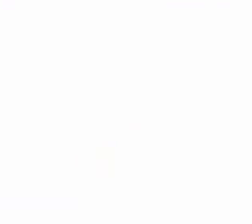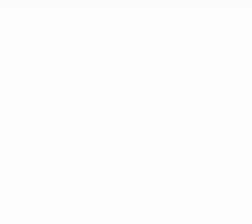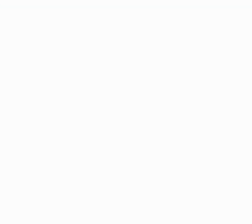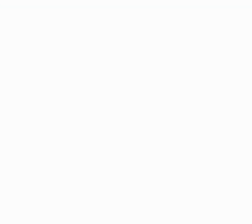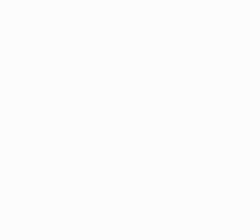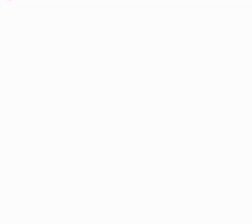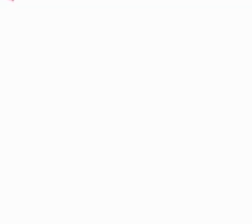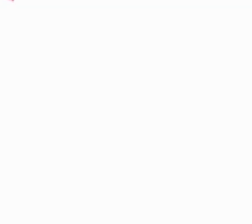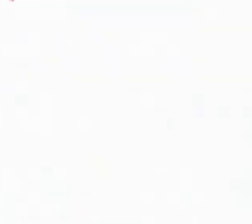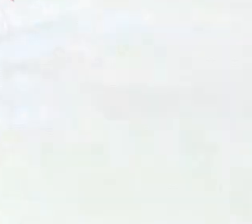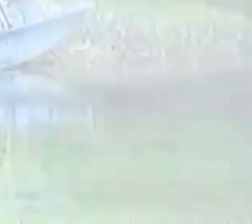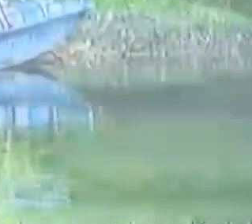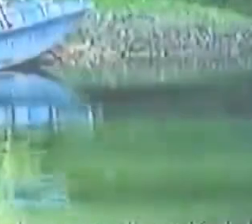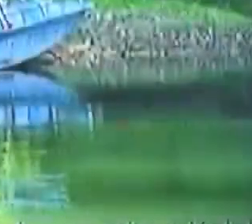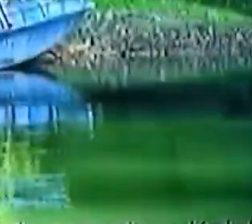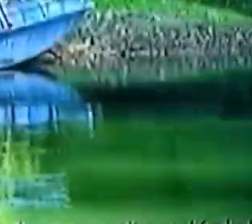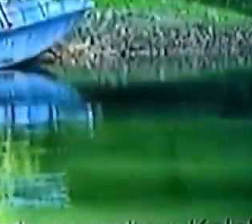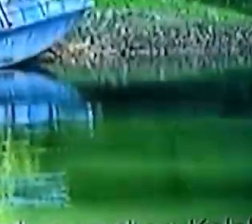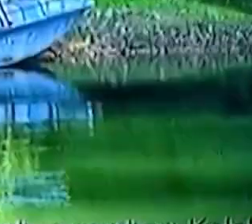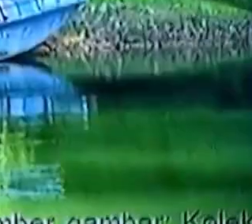Didik TV KPM.